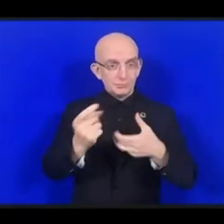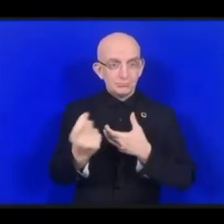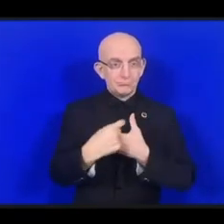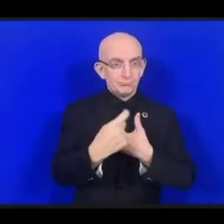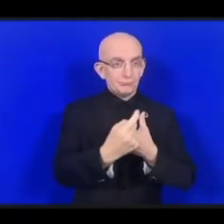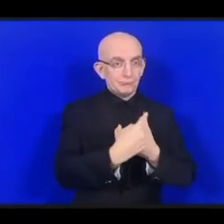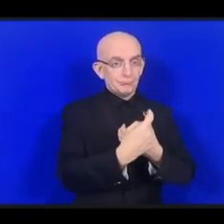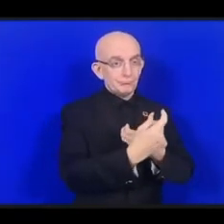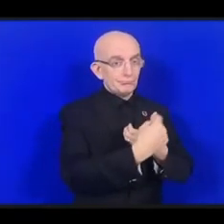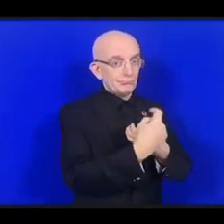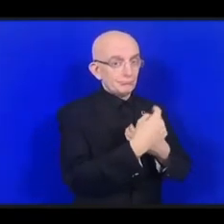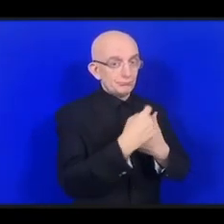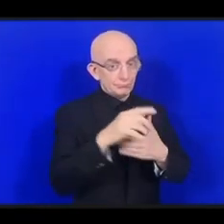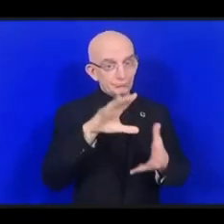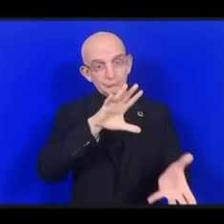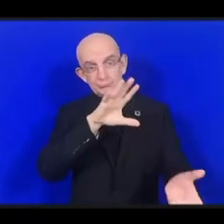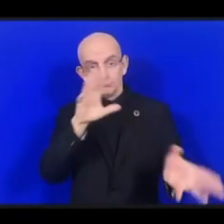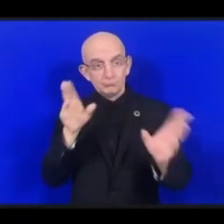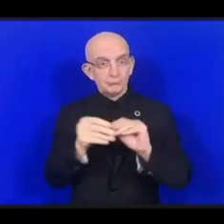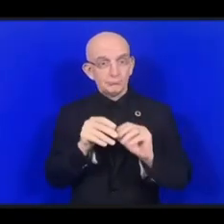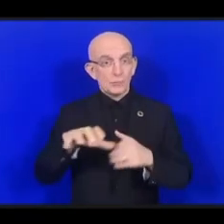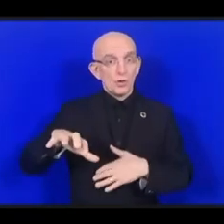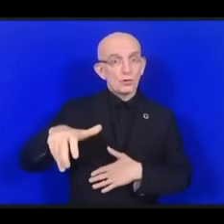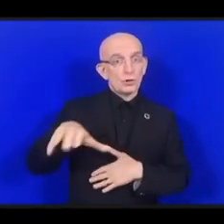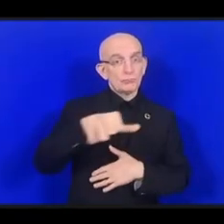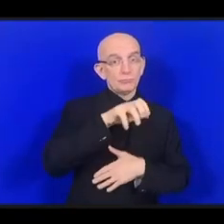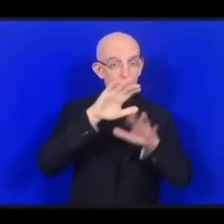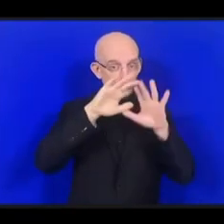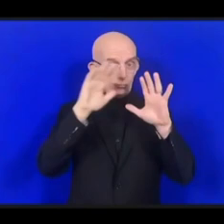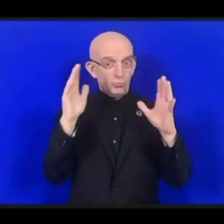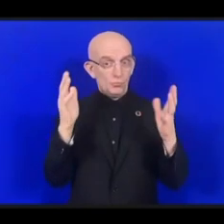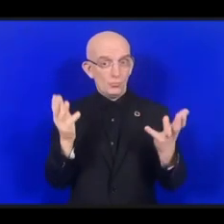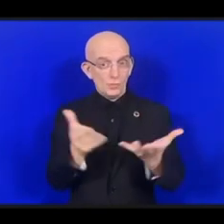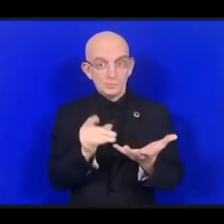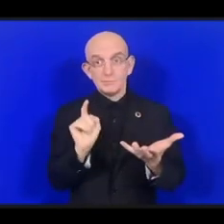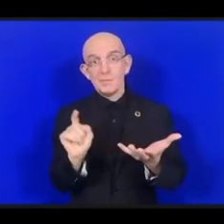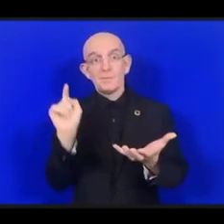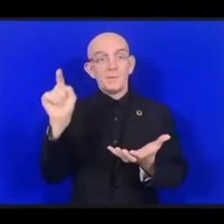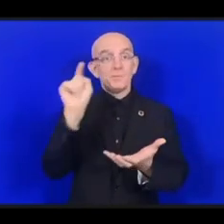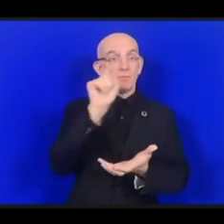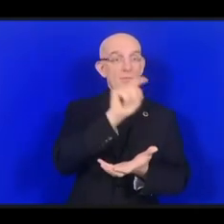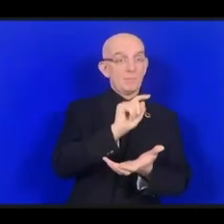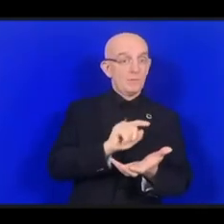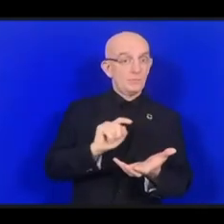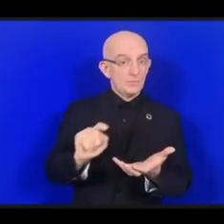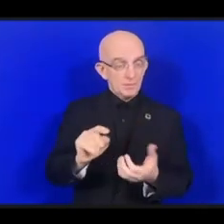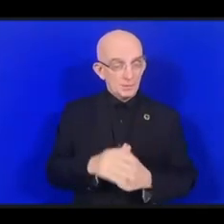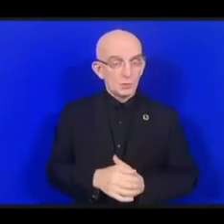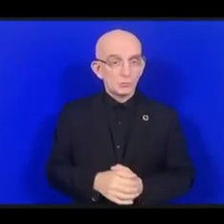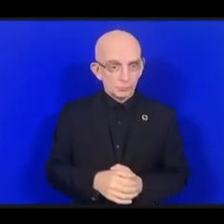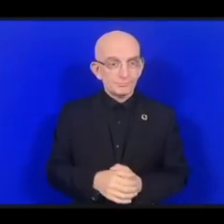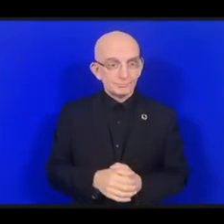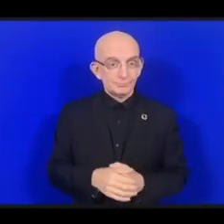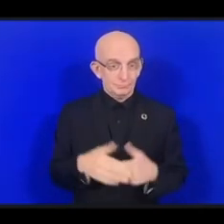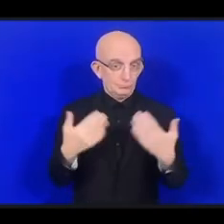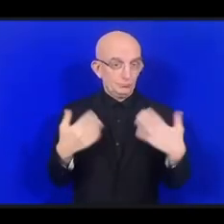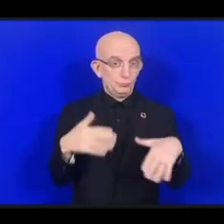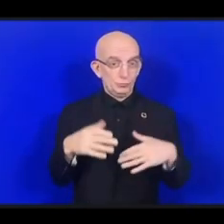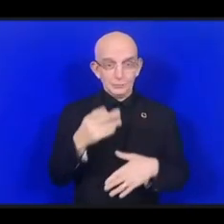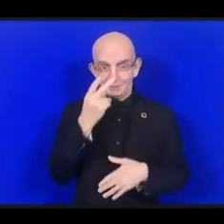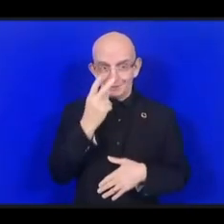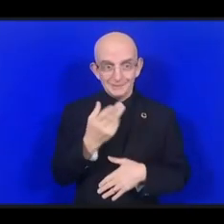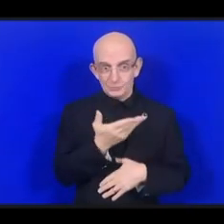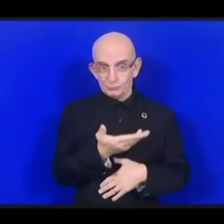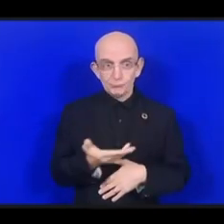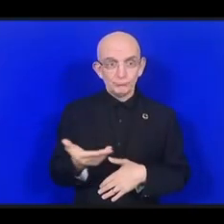175个国家，注册参加了我们的会议，其中代表多元